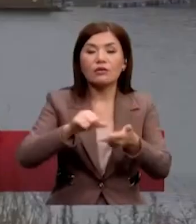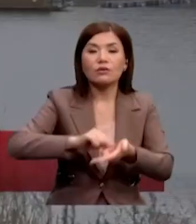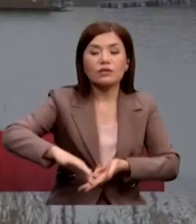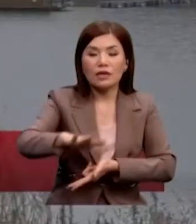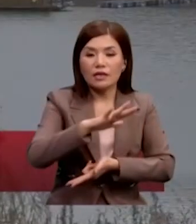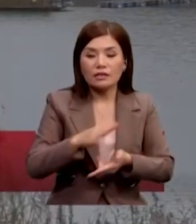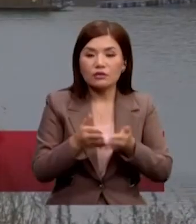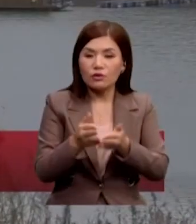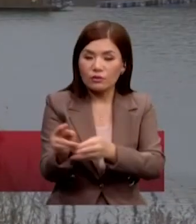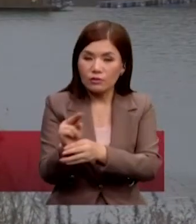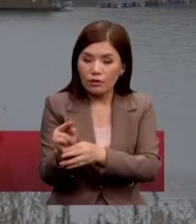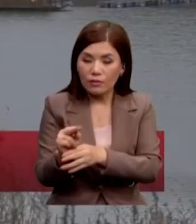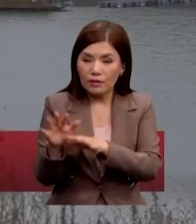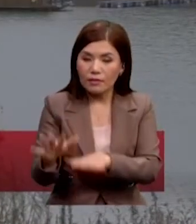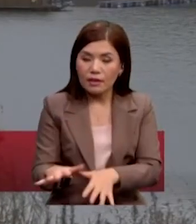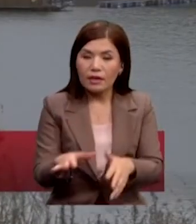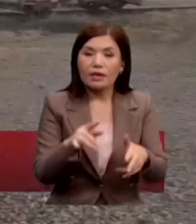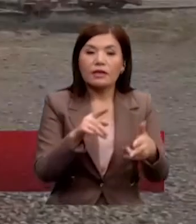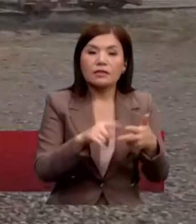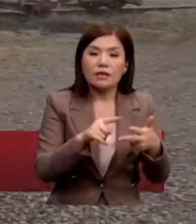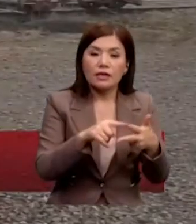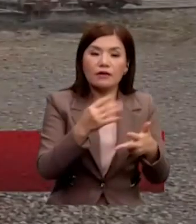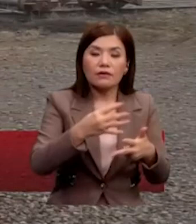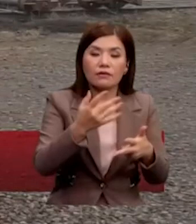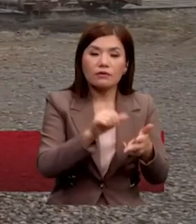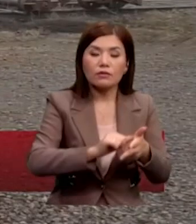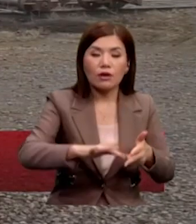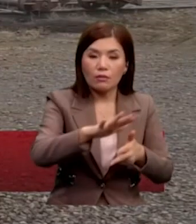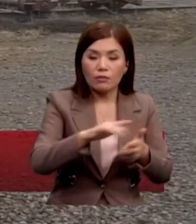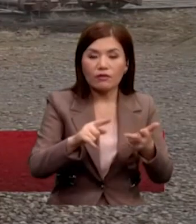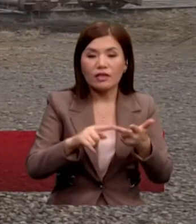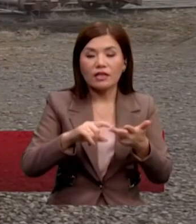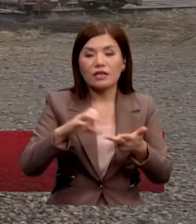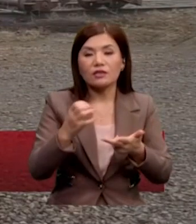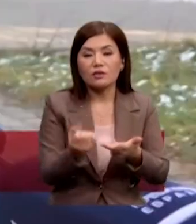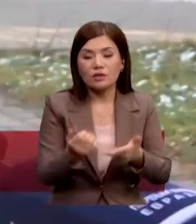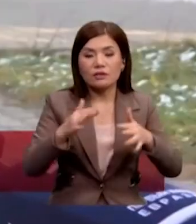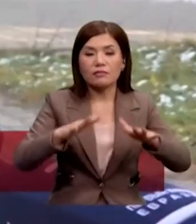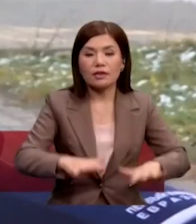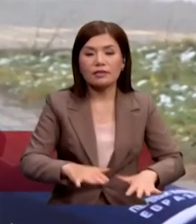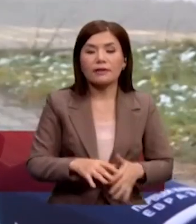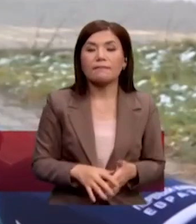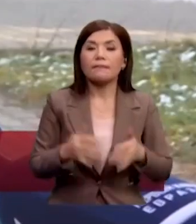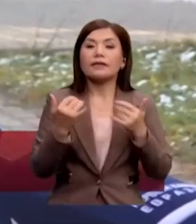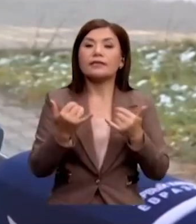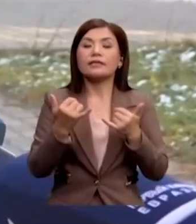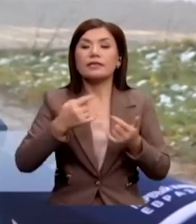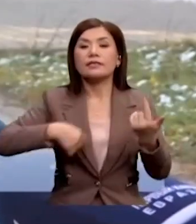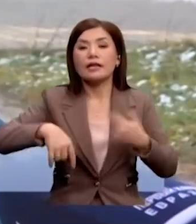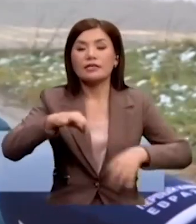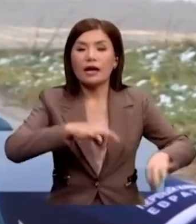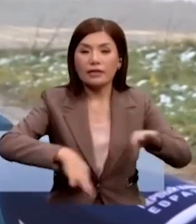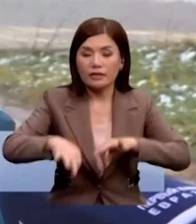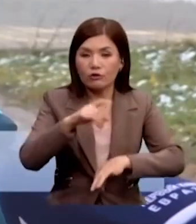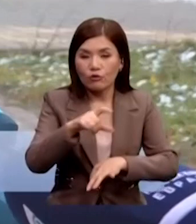Территория судоремонтного завода, 48 частных домов и территория социального объекта. В настоящее время наши